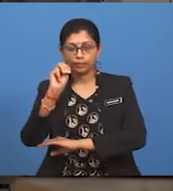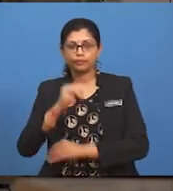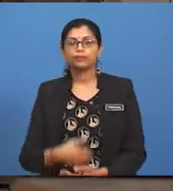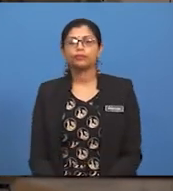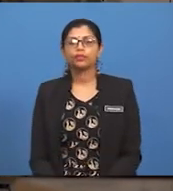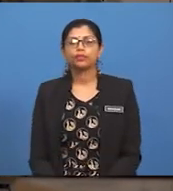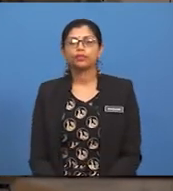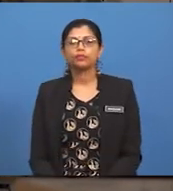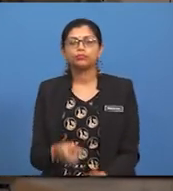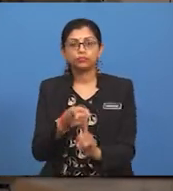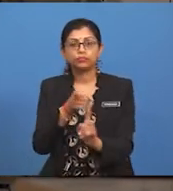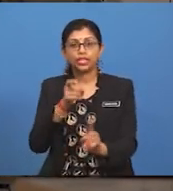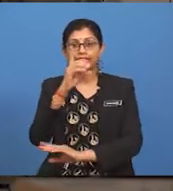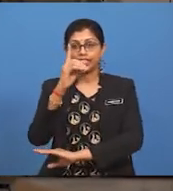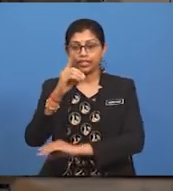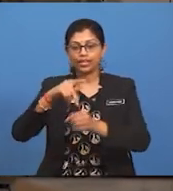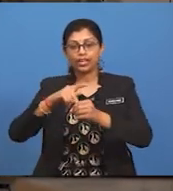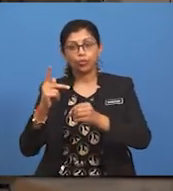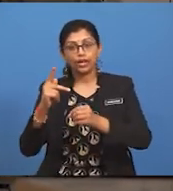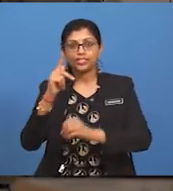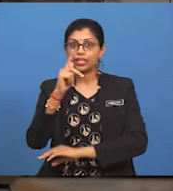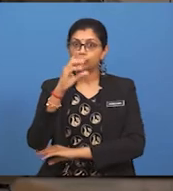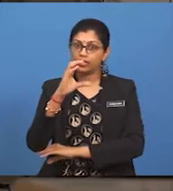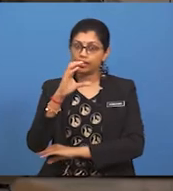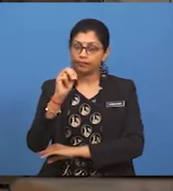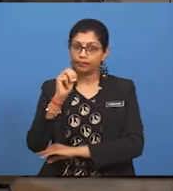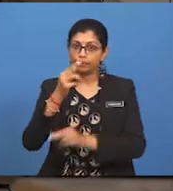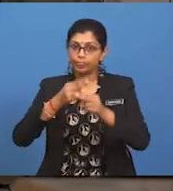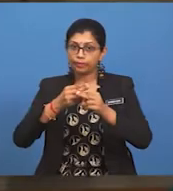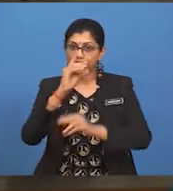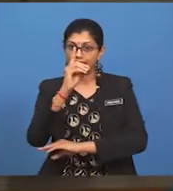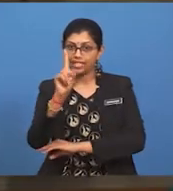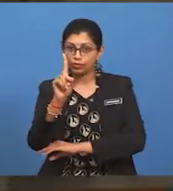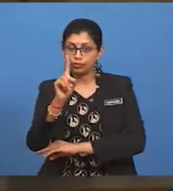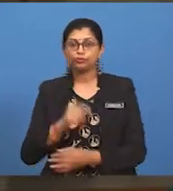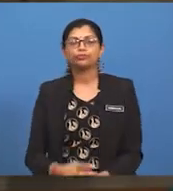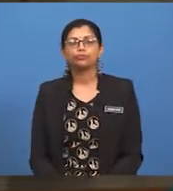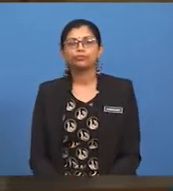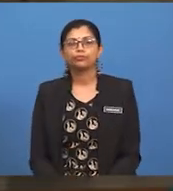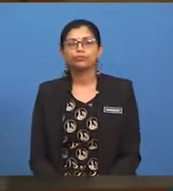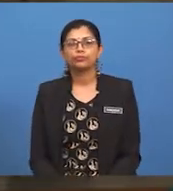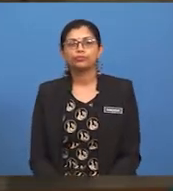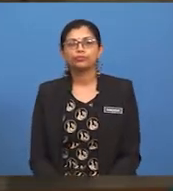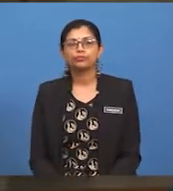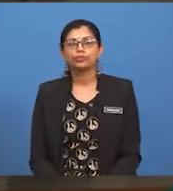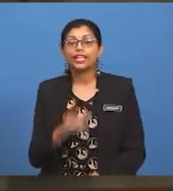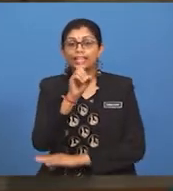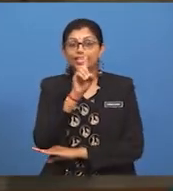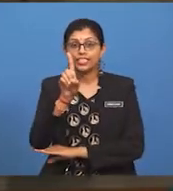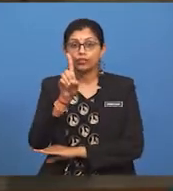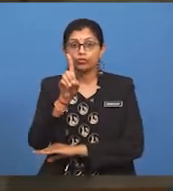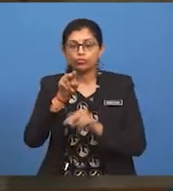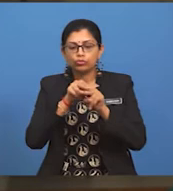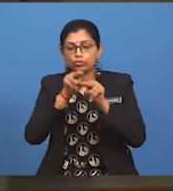1 cm. Dari D keluarkan 1 cm, labelkan D1. Kemudian D1